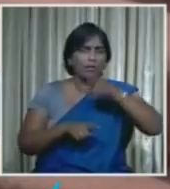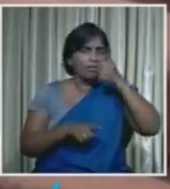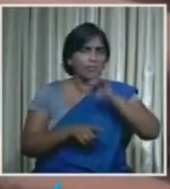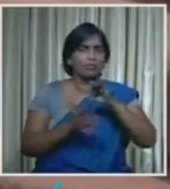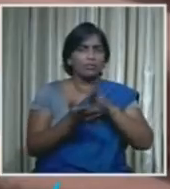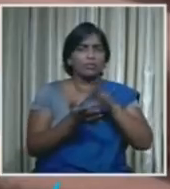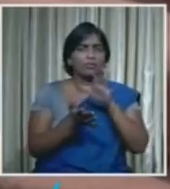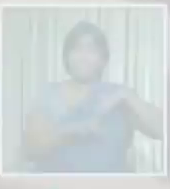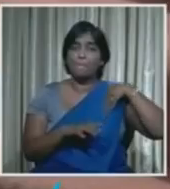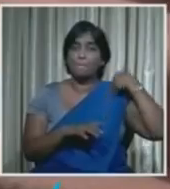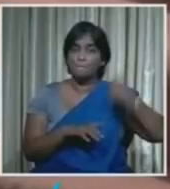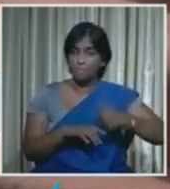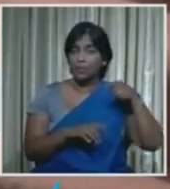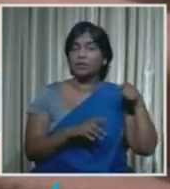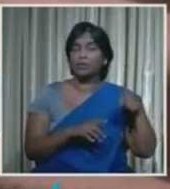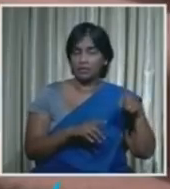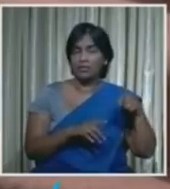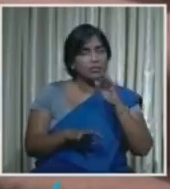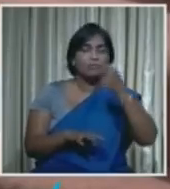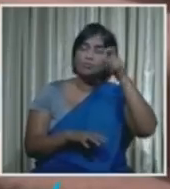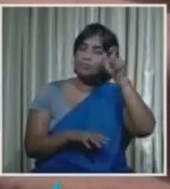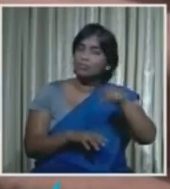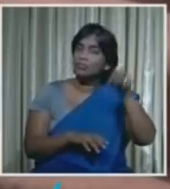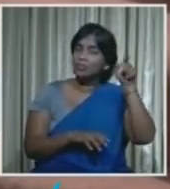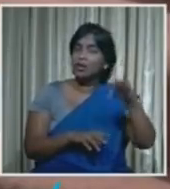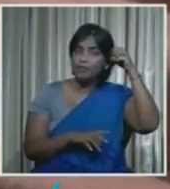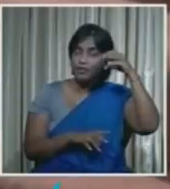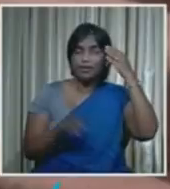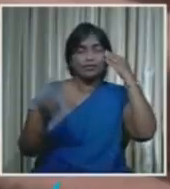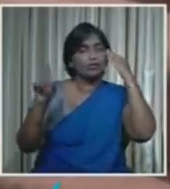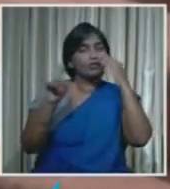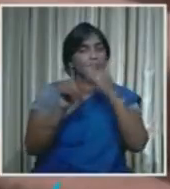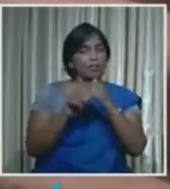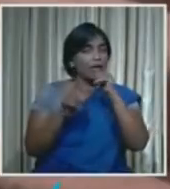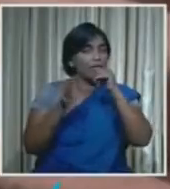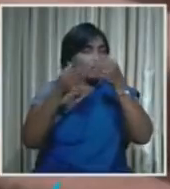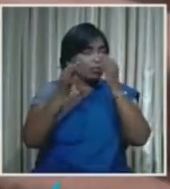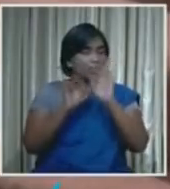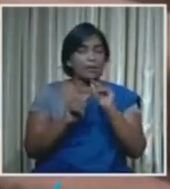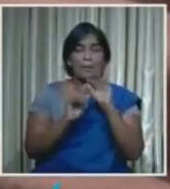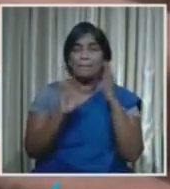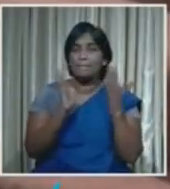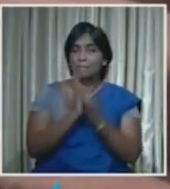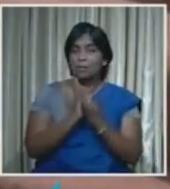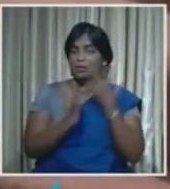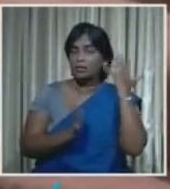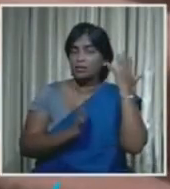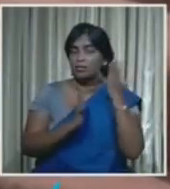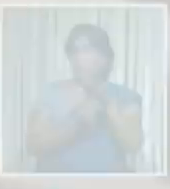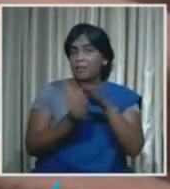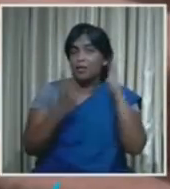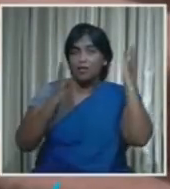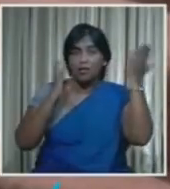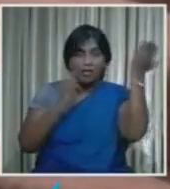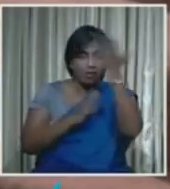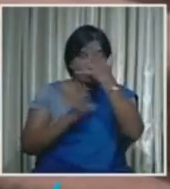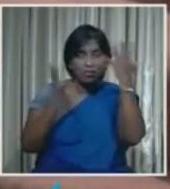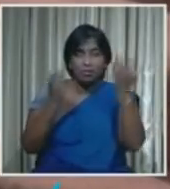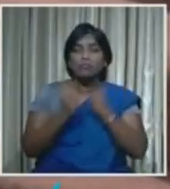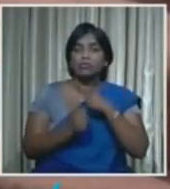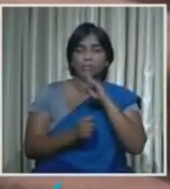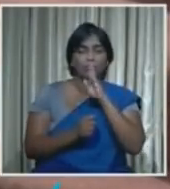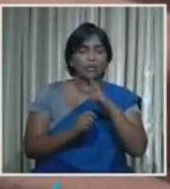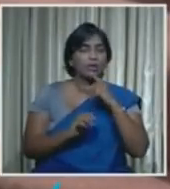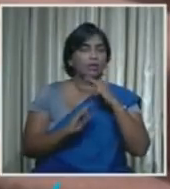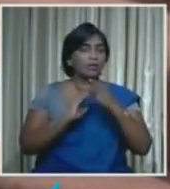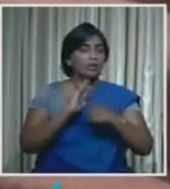වැඩක් කරන්න පුළුවන් විදිහට නෙවෙයි යම් කිසි කෙනෙකුට විදුලිය පිළිබඳ හරි ප්‍රතිපත්තියක් ලෝක වටපිටාවත් එක ගන්න පුළුවන් නම් ඔහු තමයි